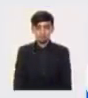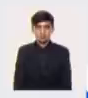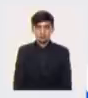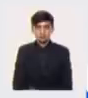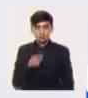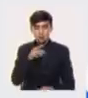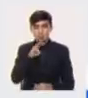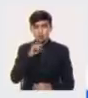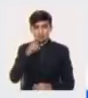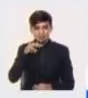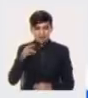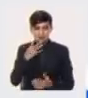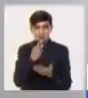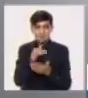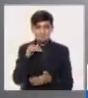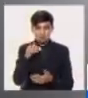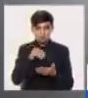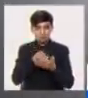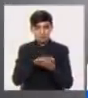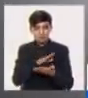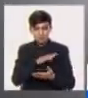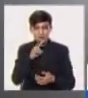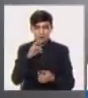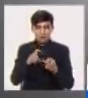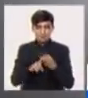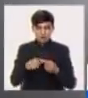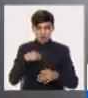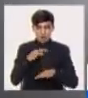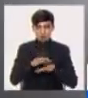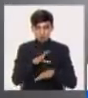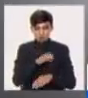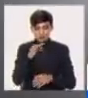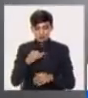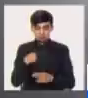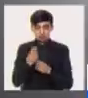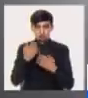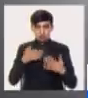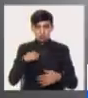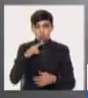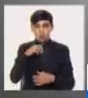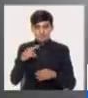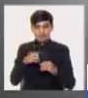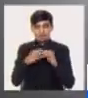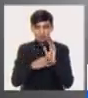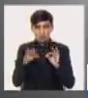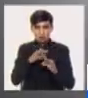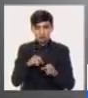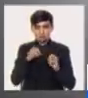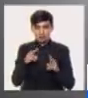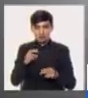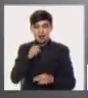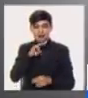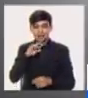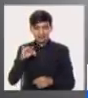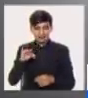Саясаткер Мұхтар Тайжан өзінің Facebook парақшасында коронавируспен ауырып емделгенін жазды. Менде COVID-19-ға қарсы антидене пайда